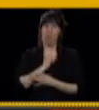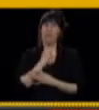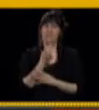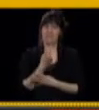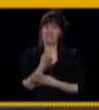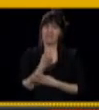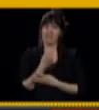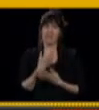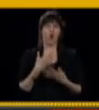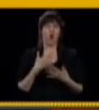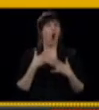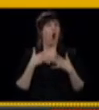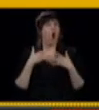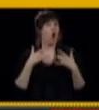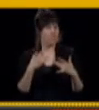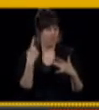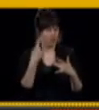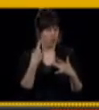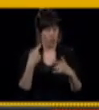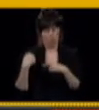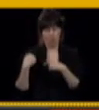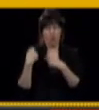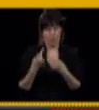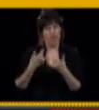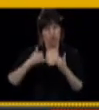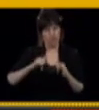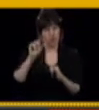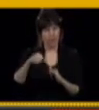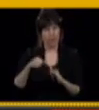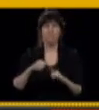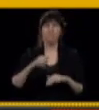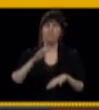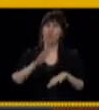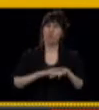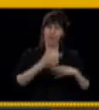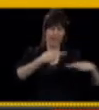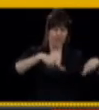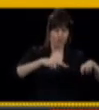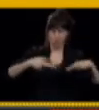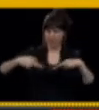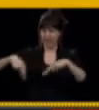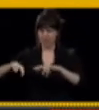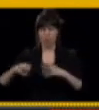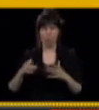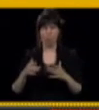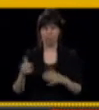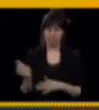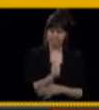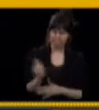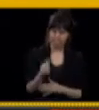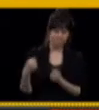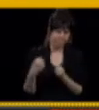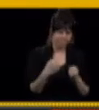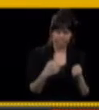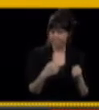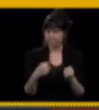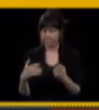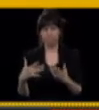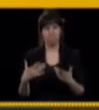et de prévenir quand on parle la circulation entre les régions quand on regarde les chiffres actuellement